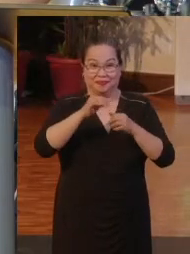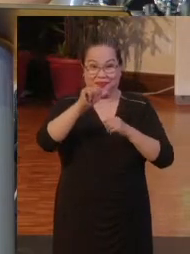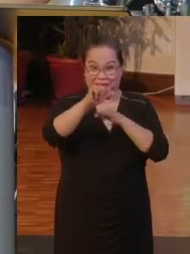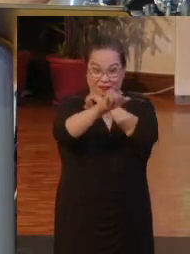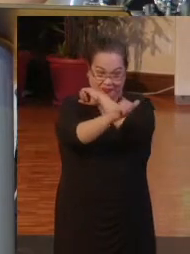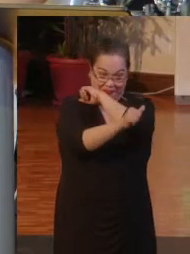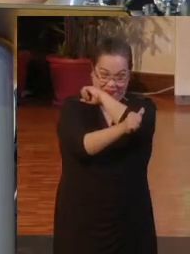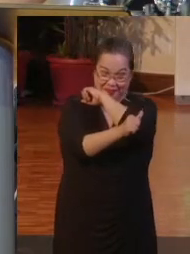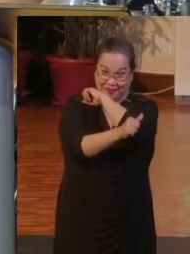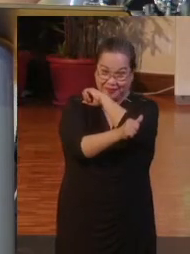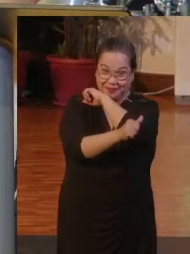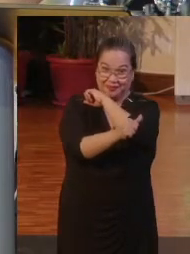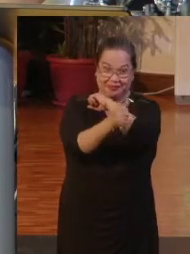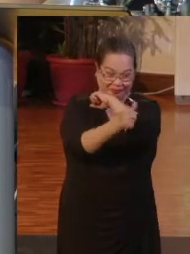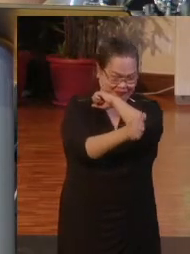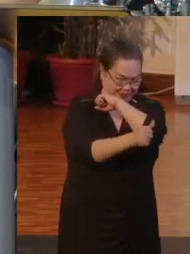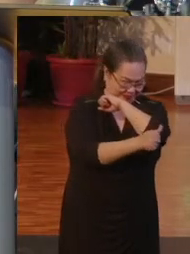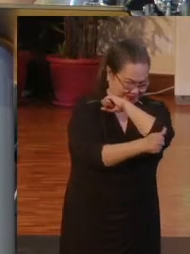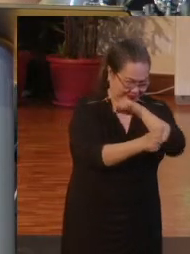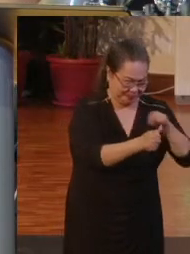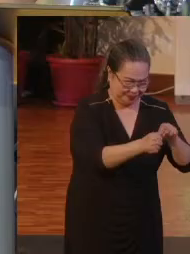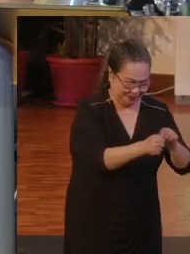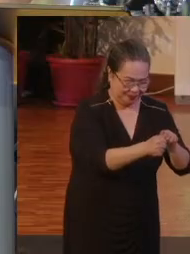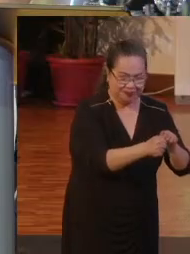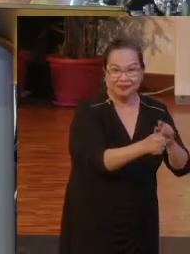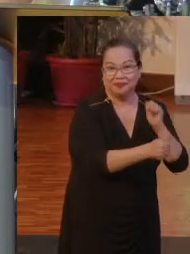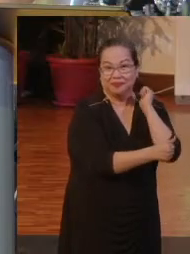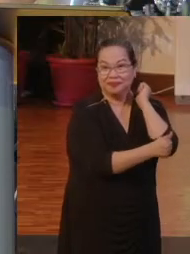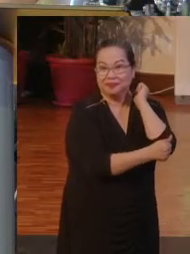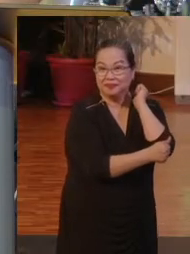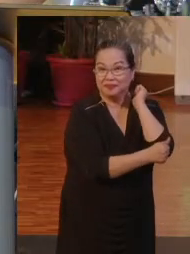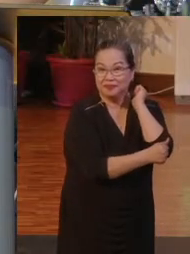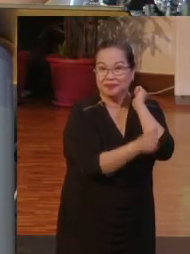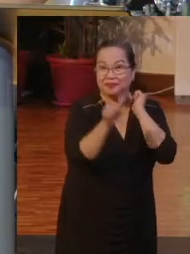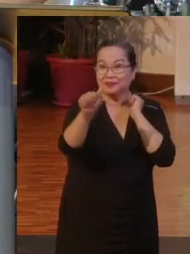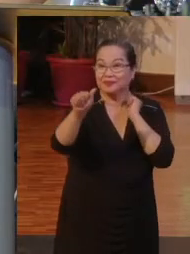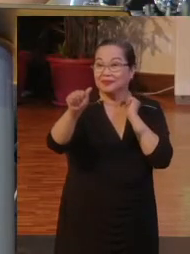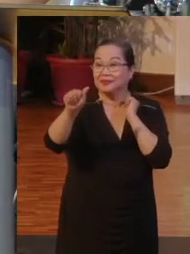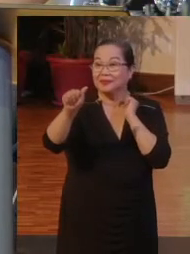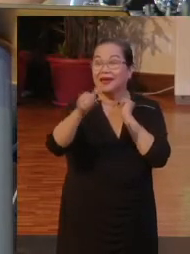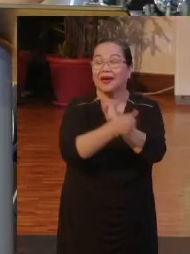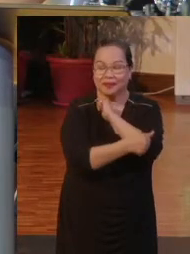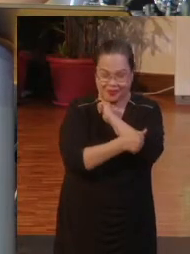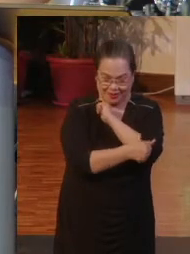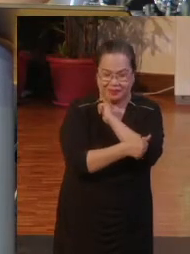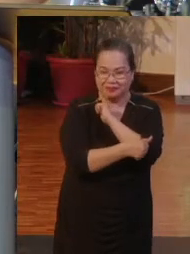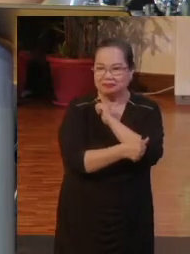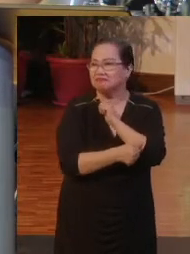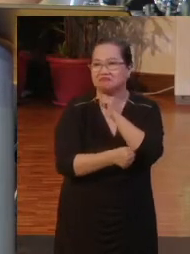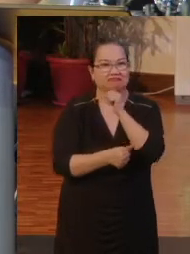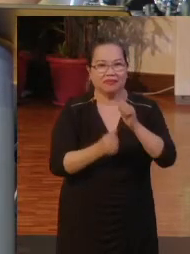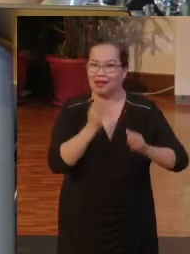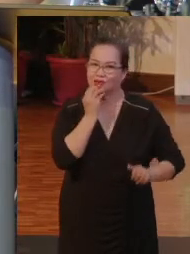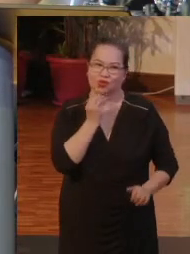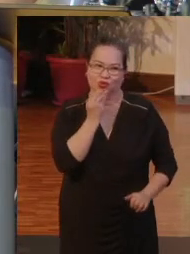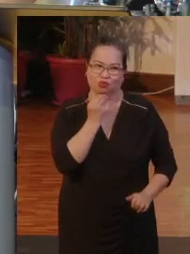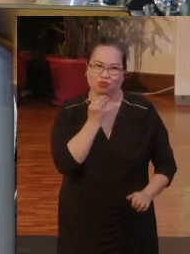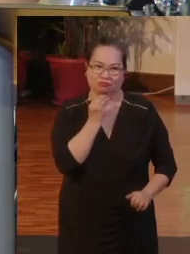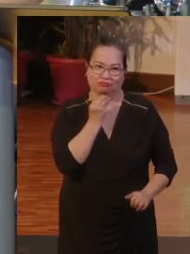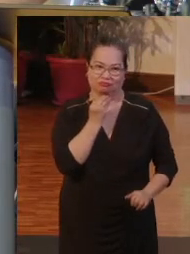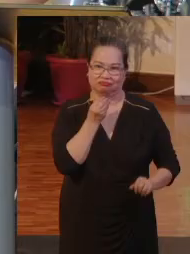Abraham. Si Abraham po, mga kapatid, ay hindi Hudyo. Kung atin